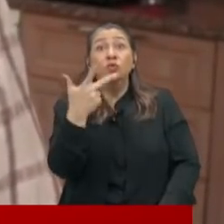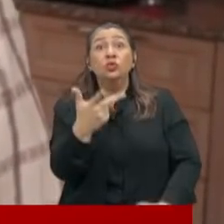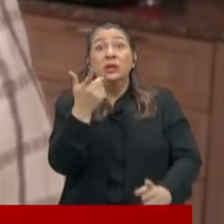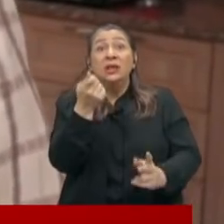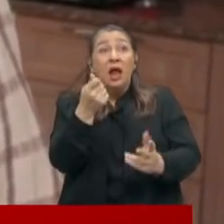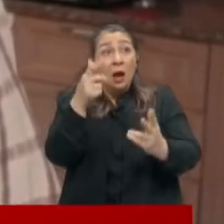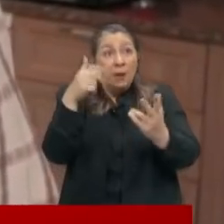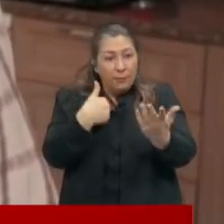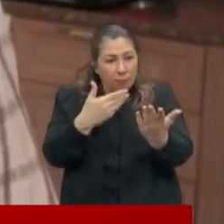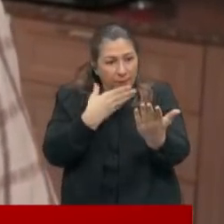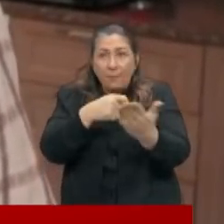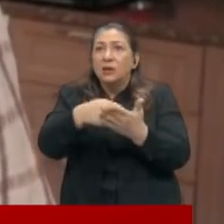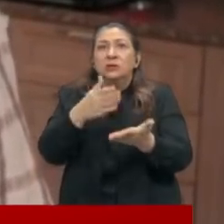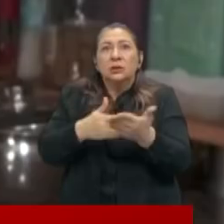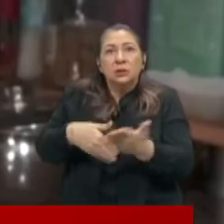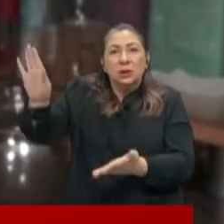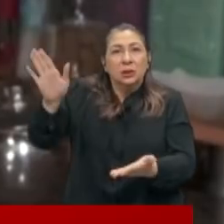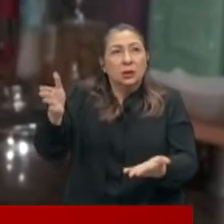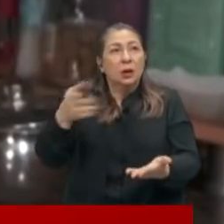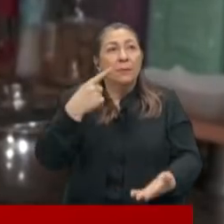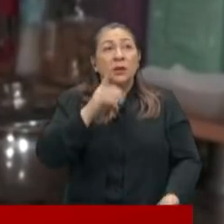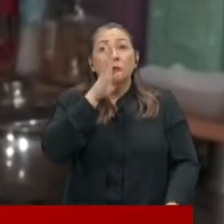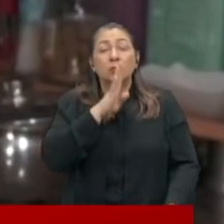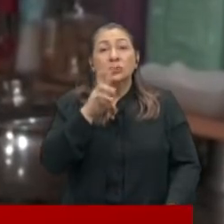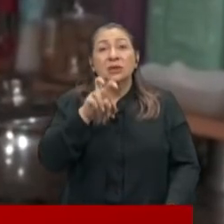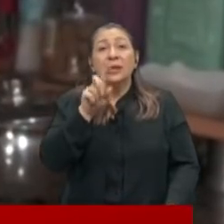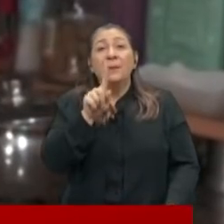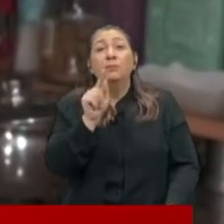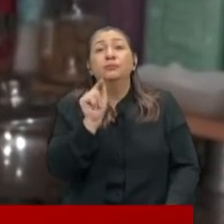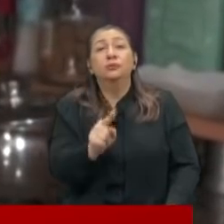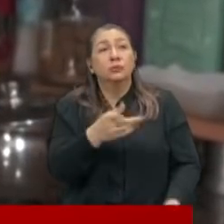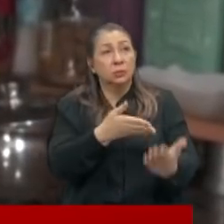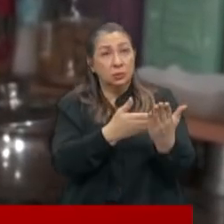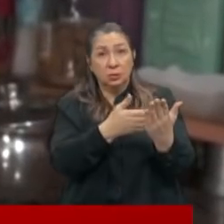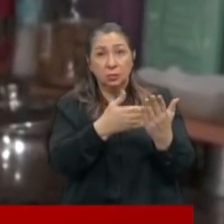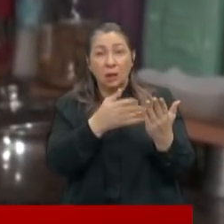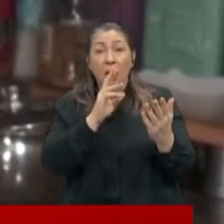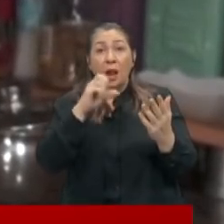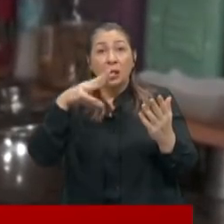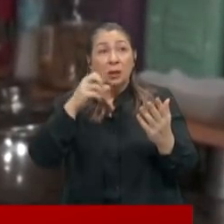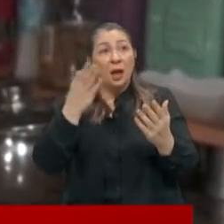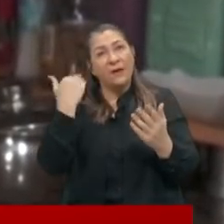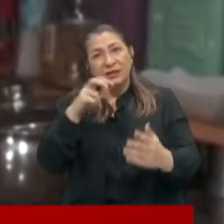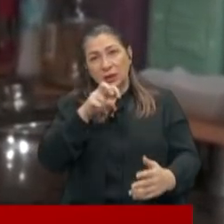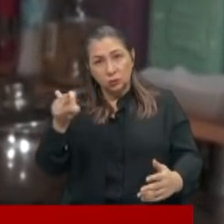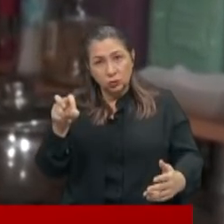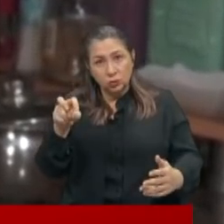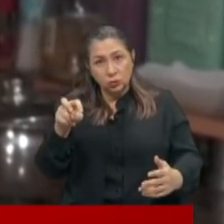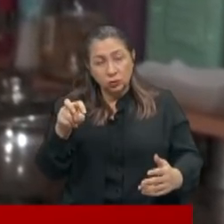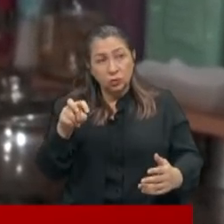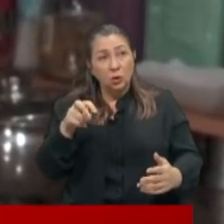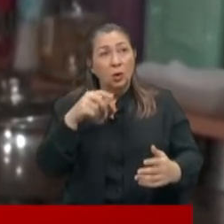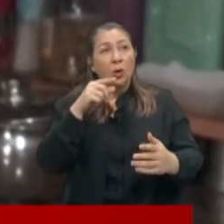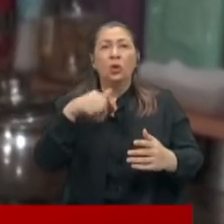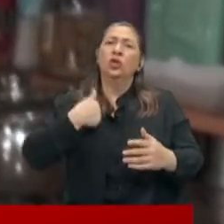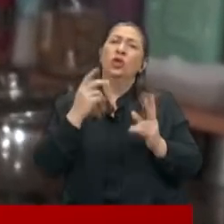benim maaşımın yarıdan fazlası gitti yani. 1481,5 diye. Evvelki 800'dü.